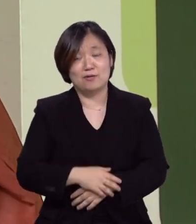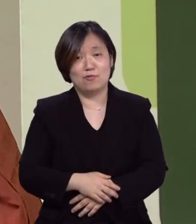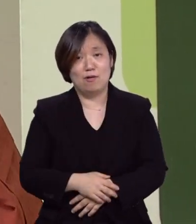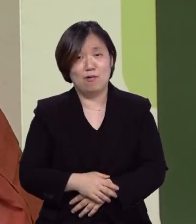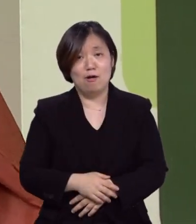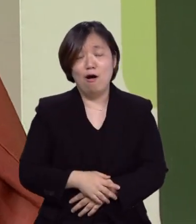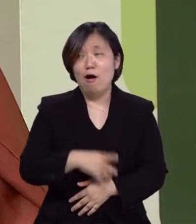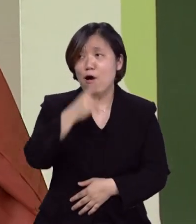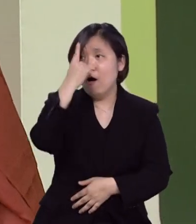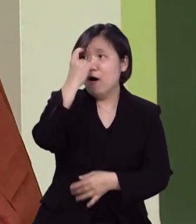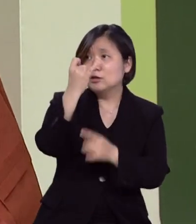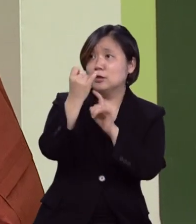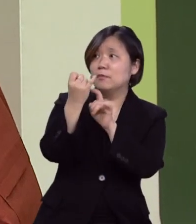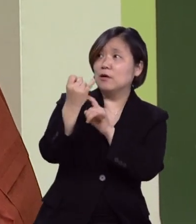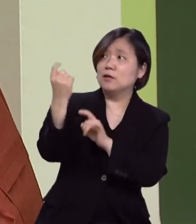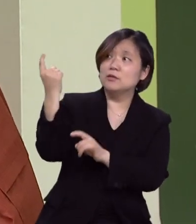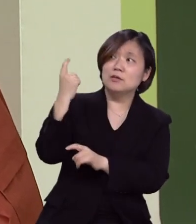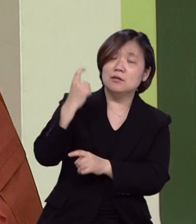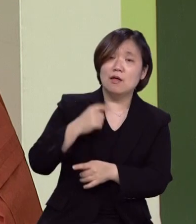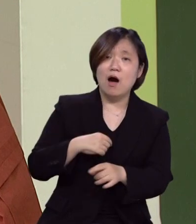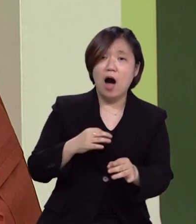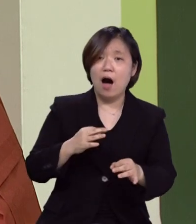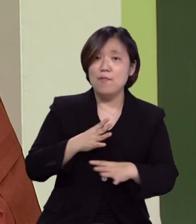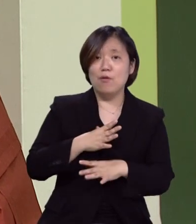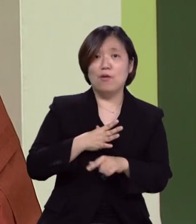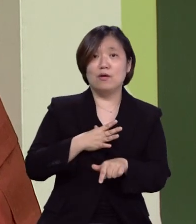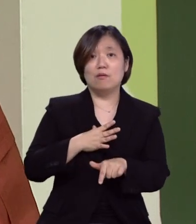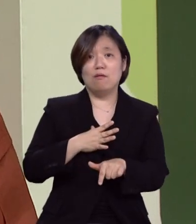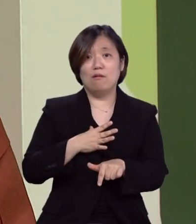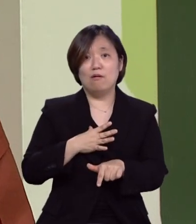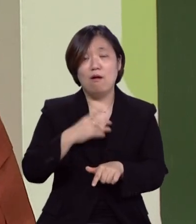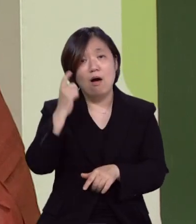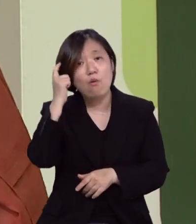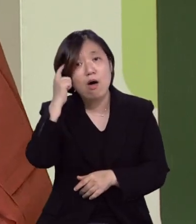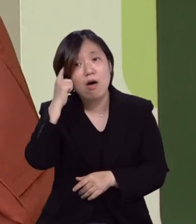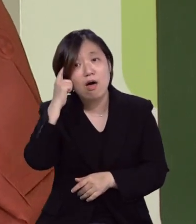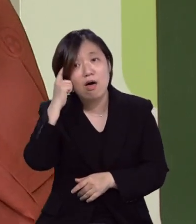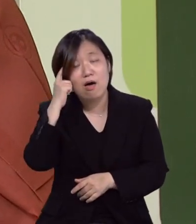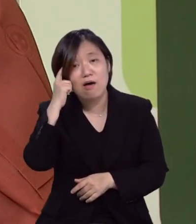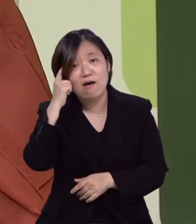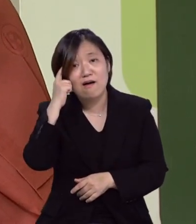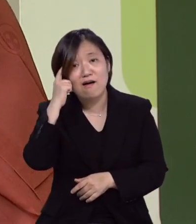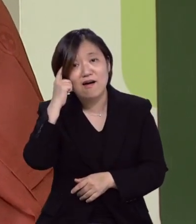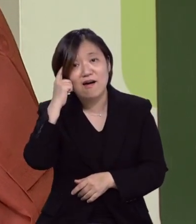그에게 듣는 순간 뒤로 이렇게 넘어가실 뻔 했대요 아니